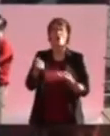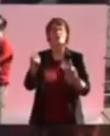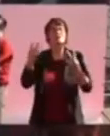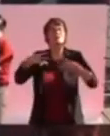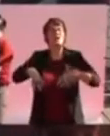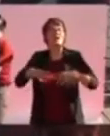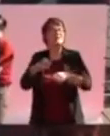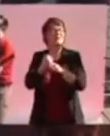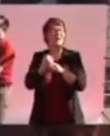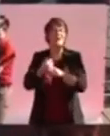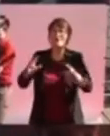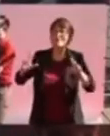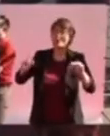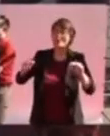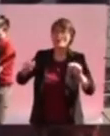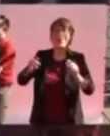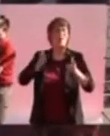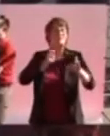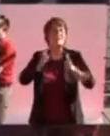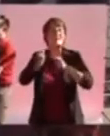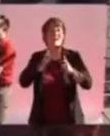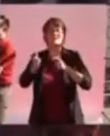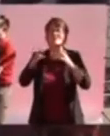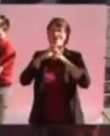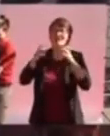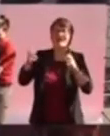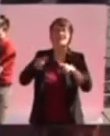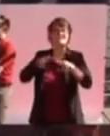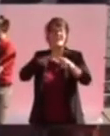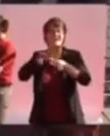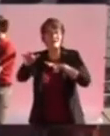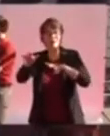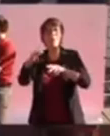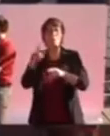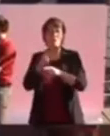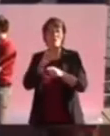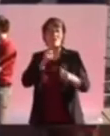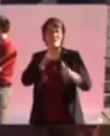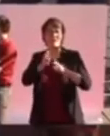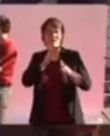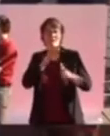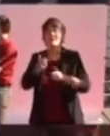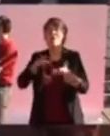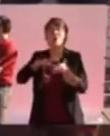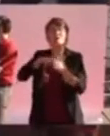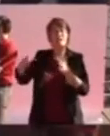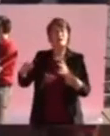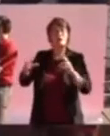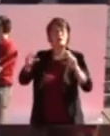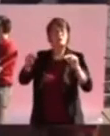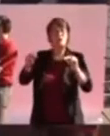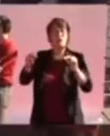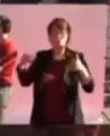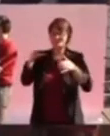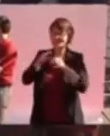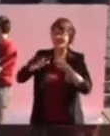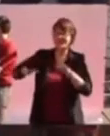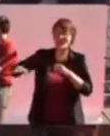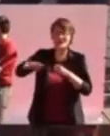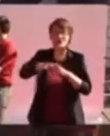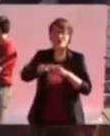relazioni tra aziende sanitarie comuni nuove tecnologie anche nel territorio un cambiamento che va